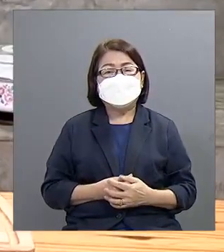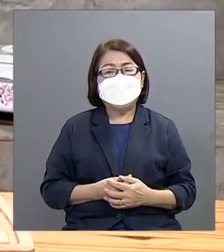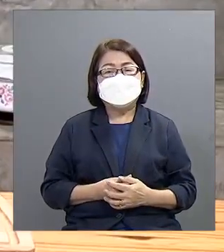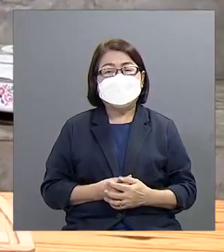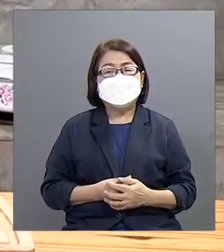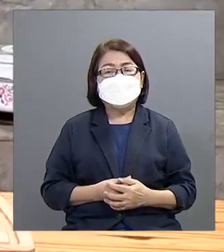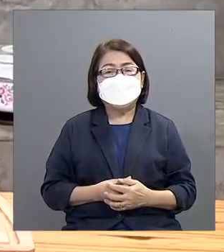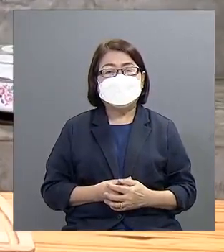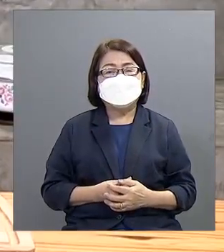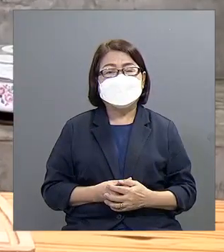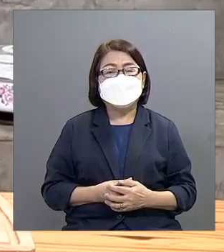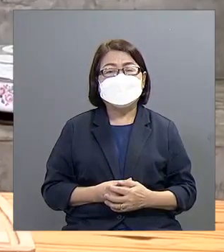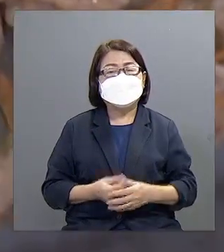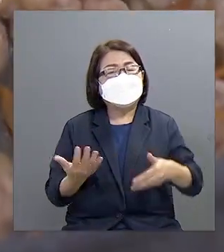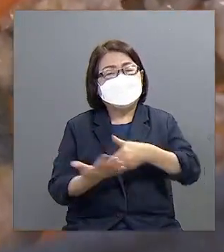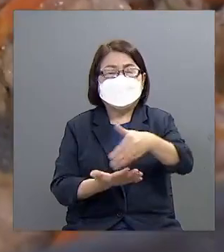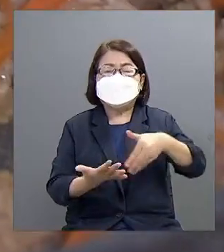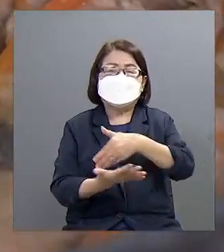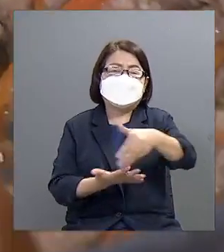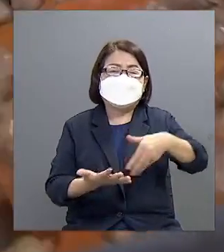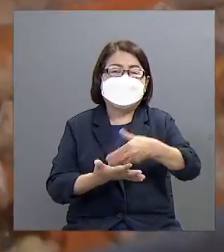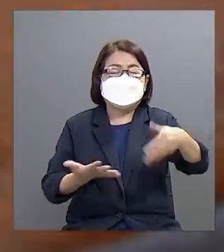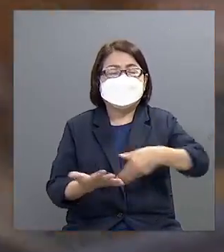ผัดให้เข้ากันเ